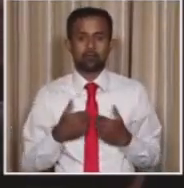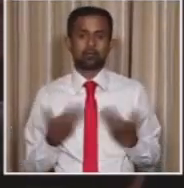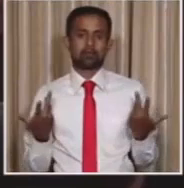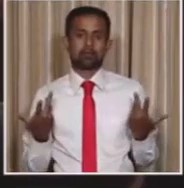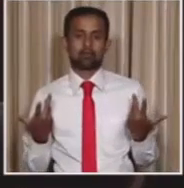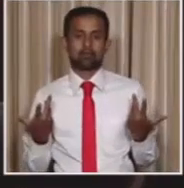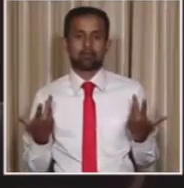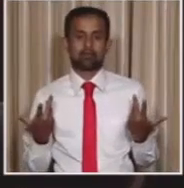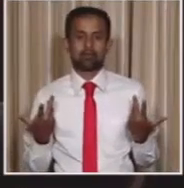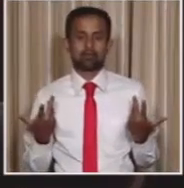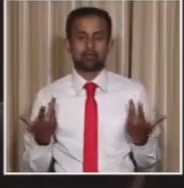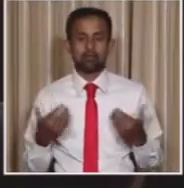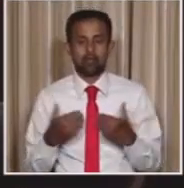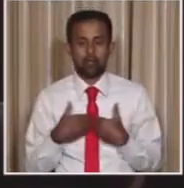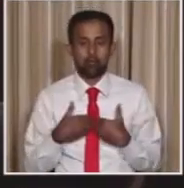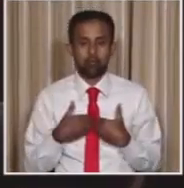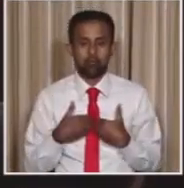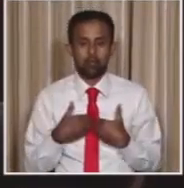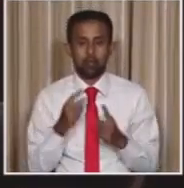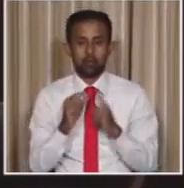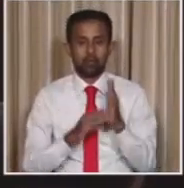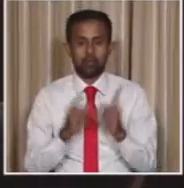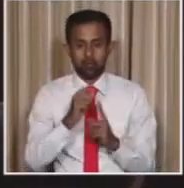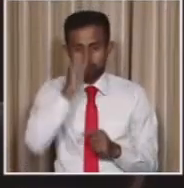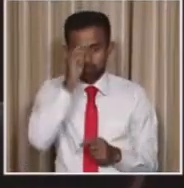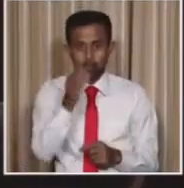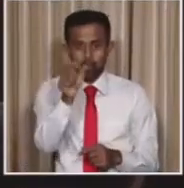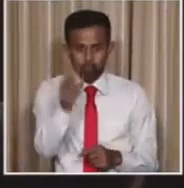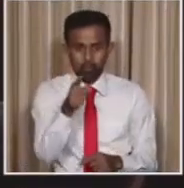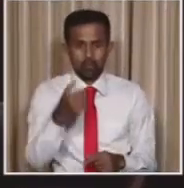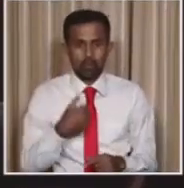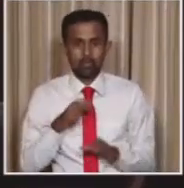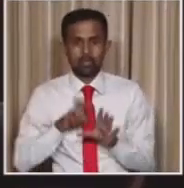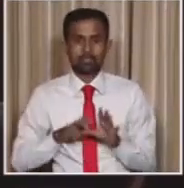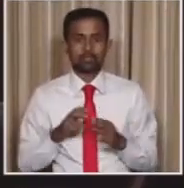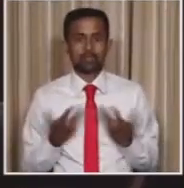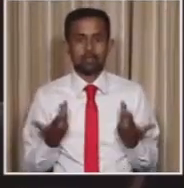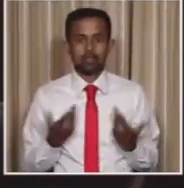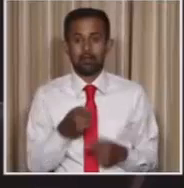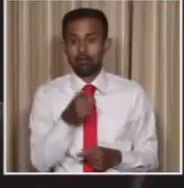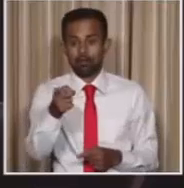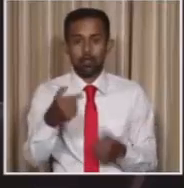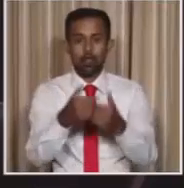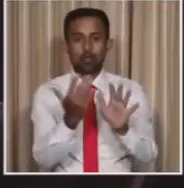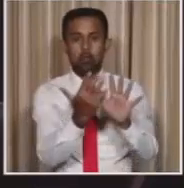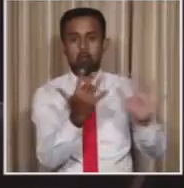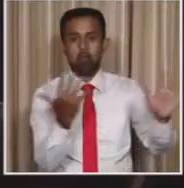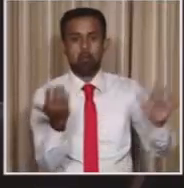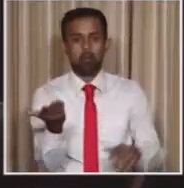සීට්. අපේ මූලාසනේ මන්ත්‍රීතුමා ඔබතුමාලාට අපිට සීට් නැති වෙනවා. මොකද අර පැත්තෙන් ඔක්කොම පෝලිං